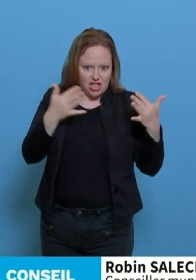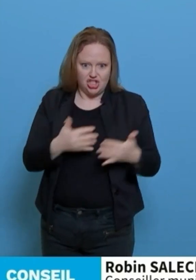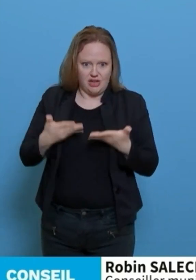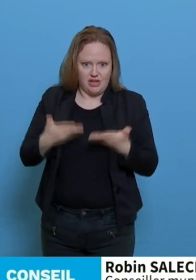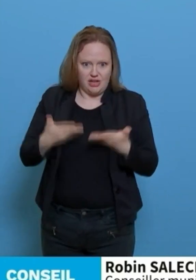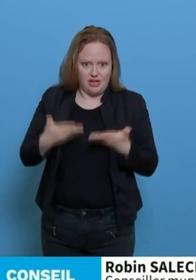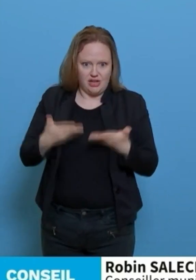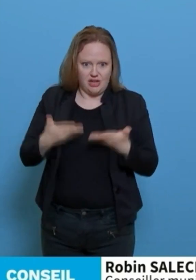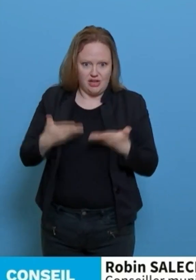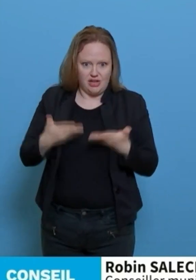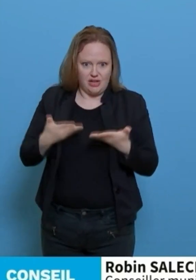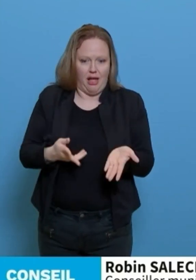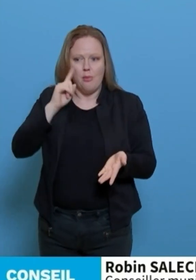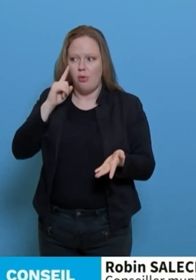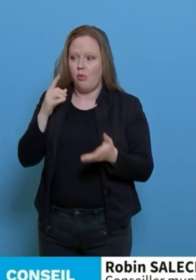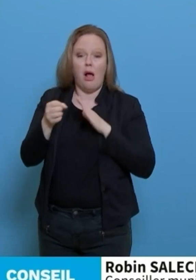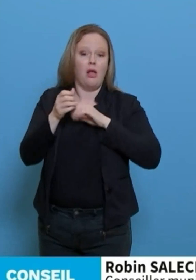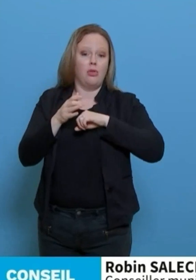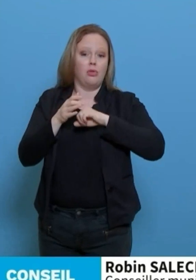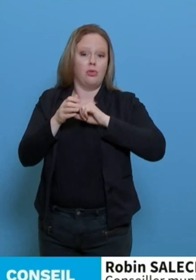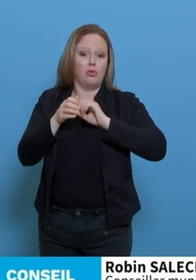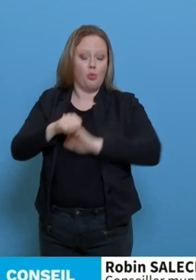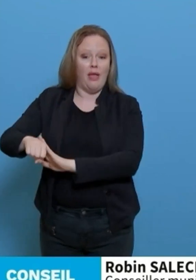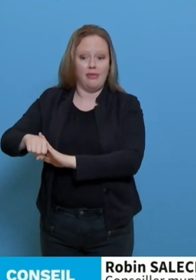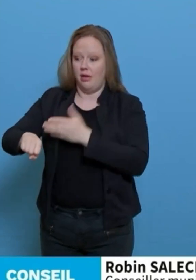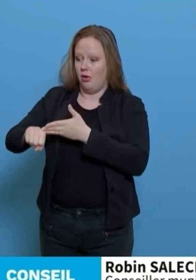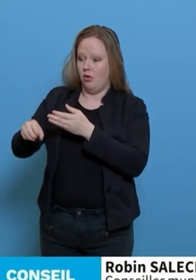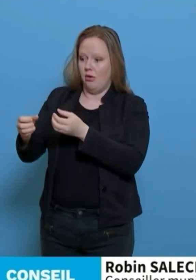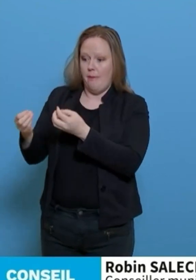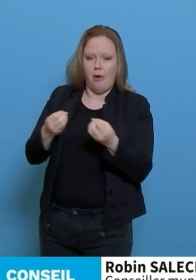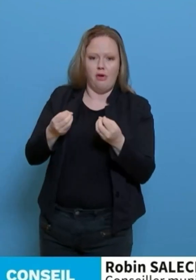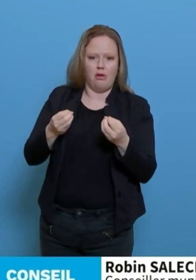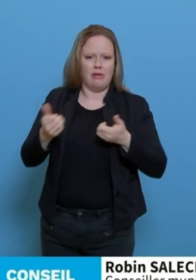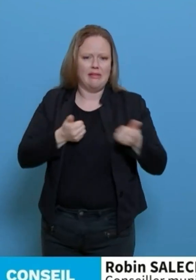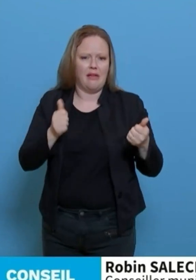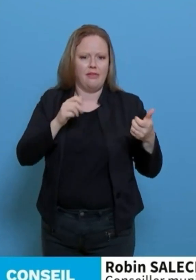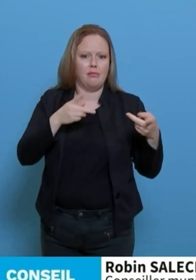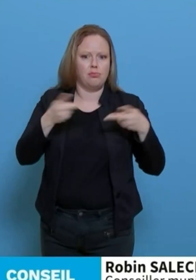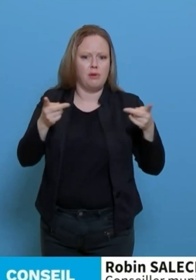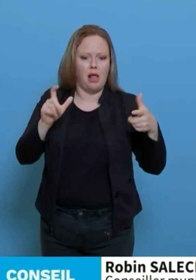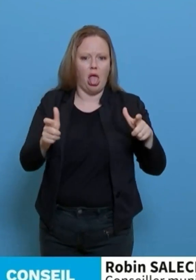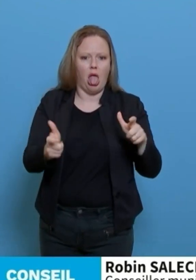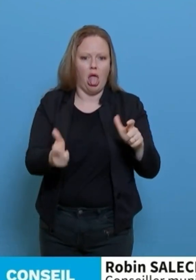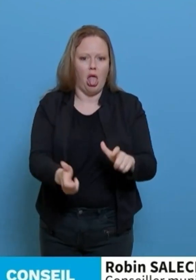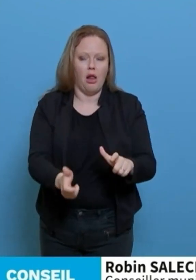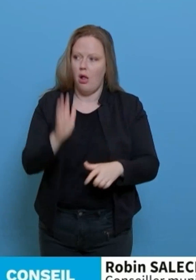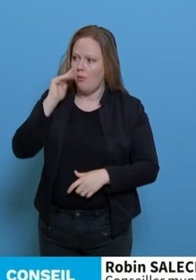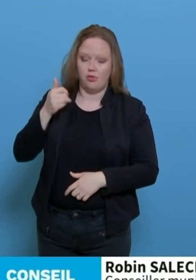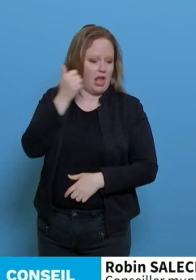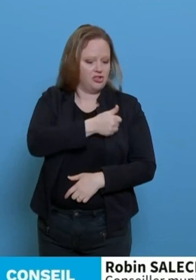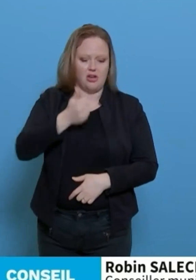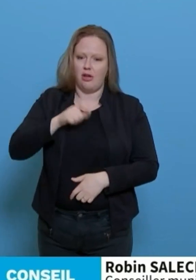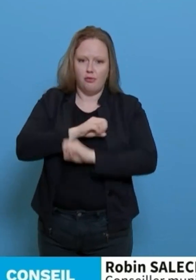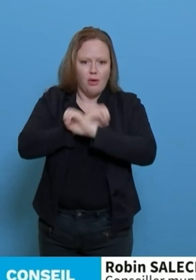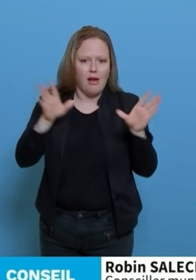a cessé d'affaiblir le service public. Donc cela nécessite une approche ferme, cohérente, que chacune et